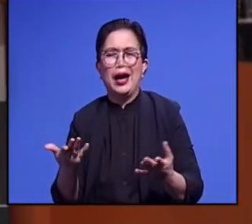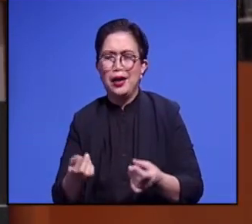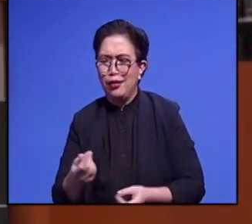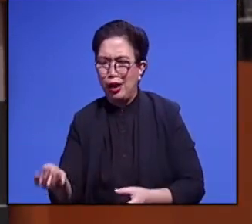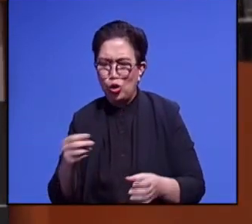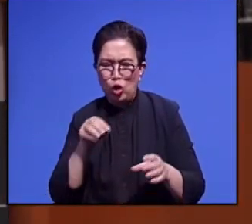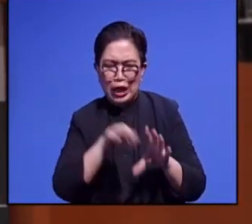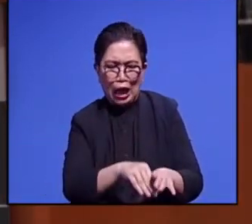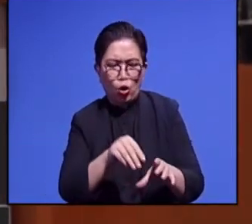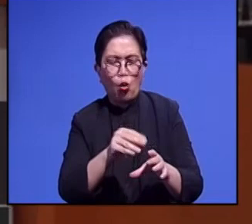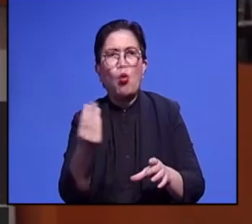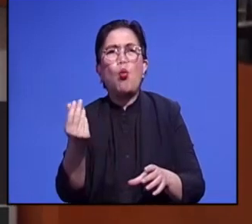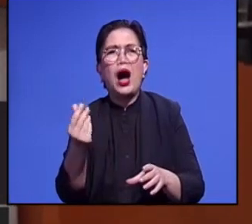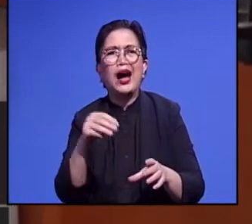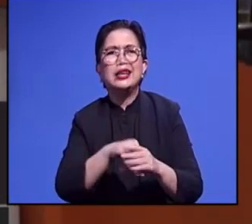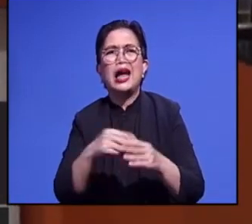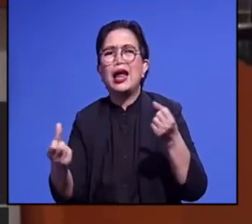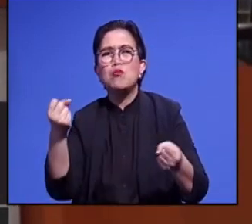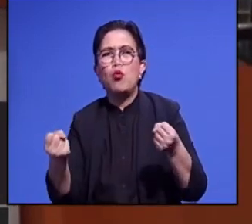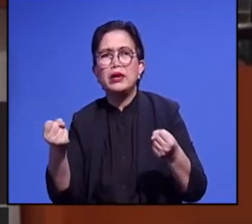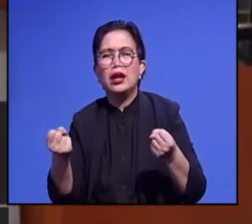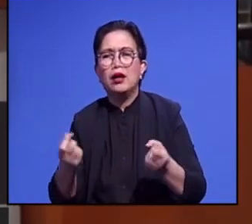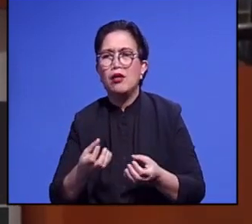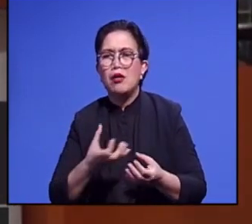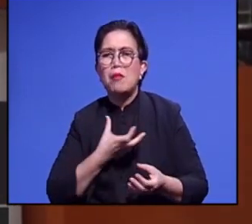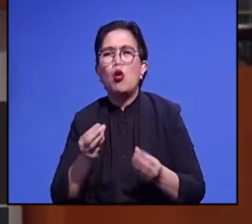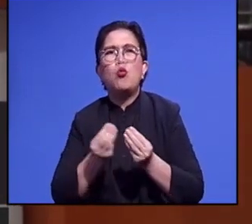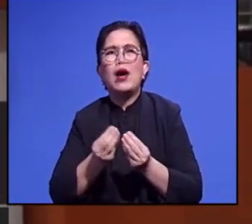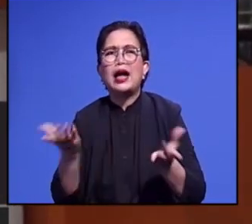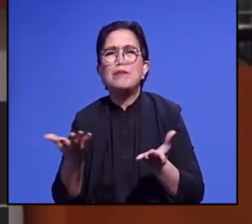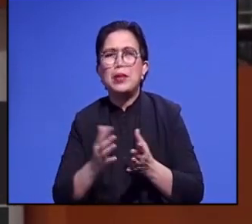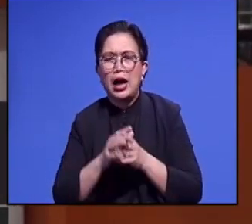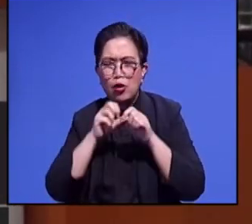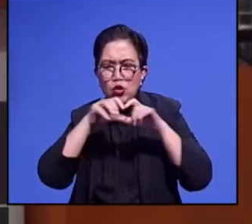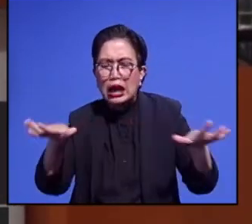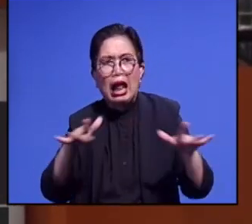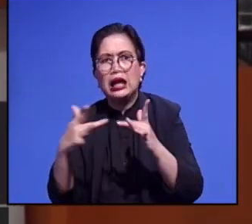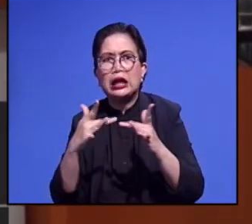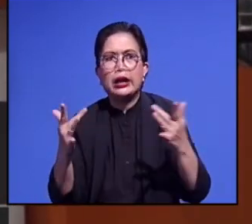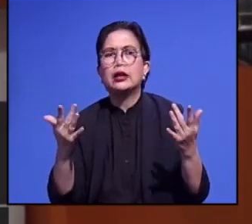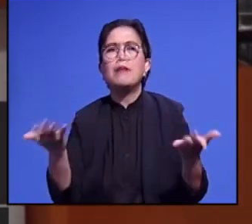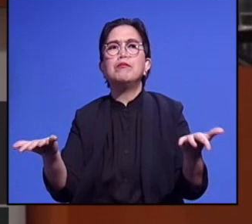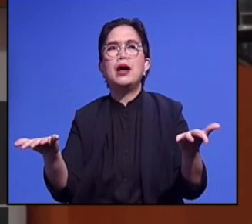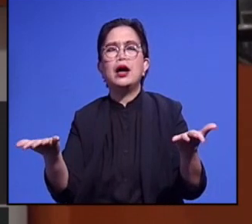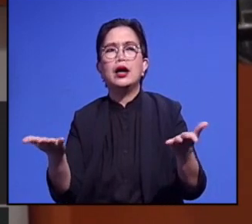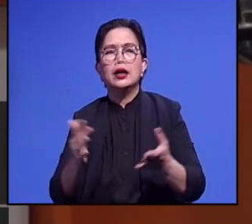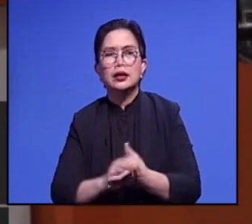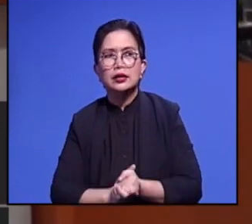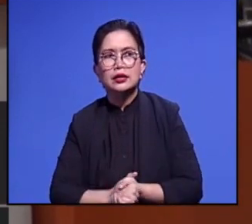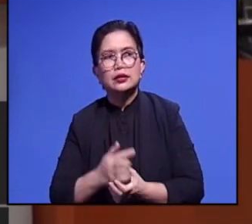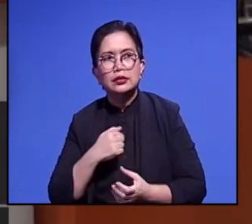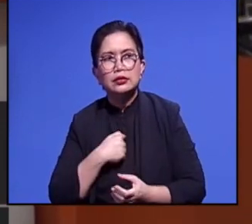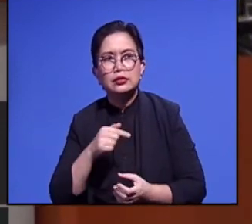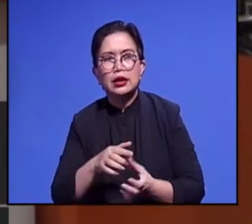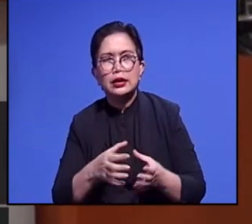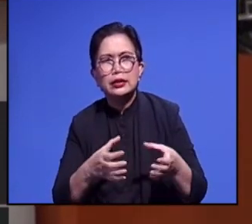ada mungkin itu lucu-lucu ratus pihak pembuat ditetapkan sekarang banyak hal itu juga dari tim kami